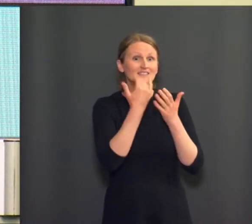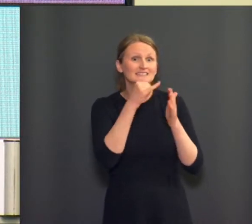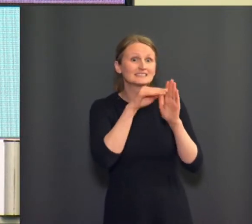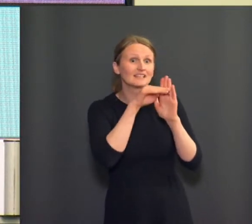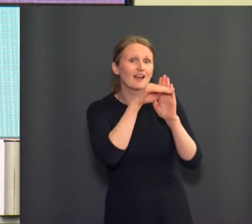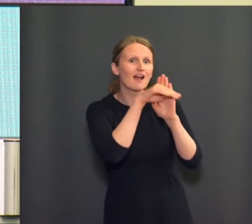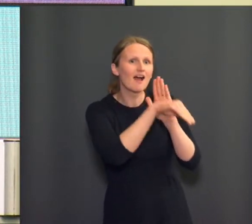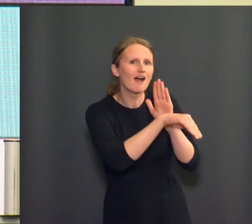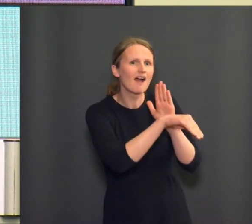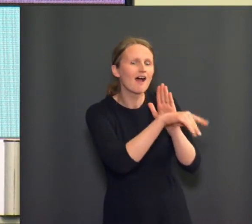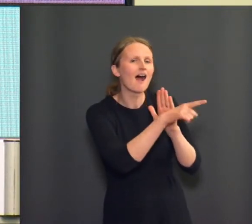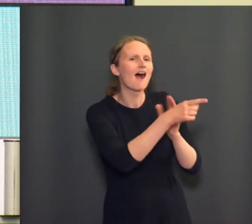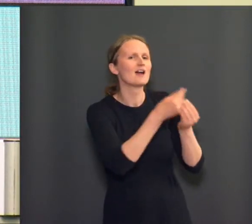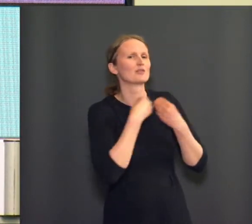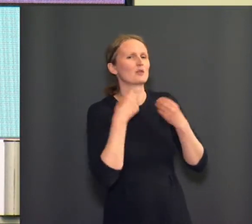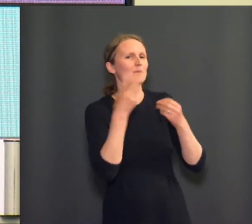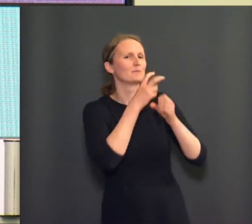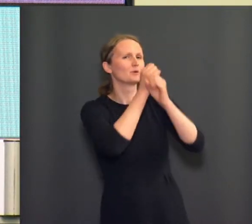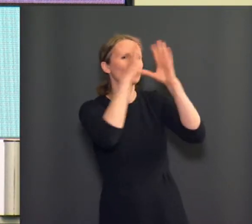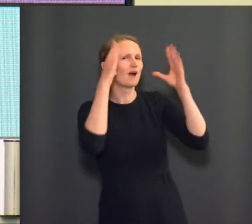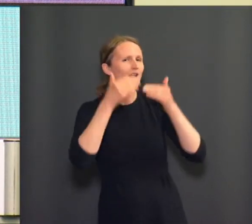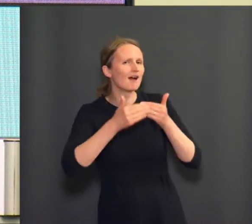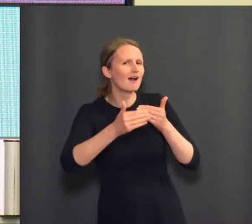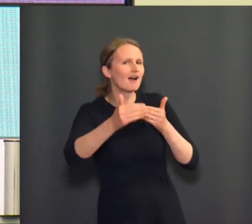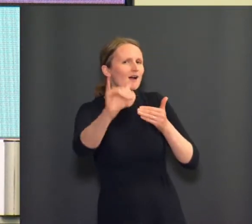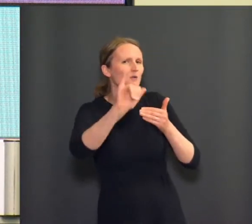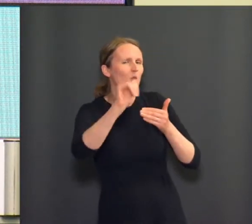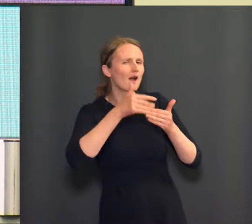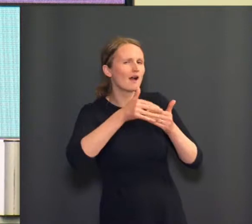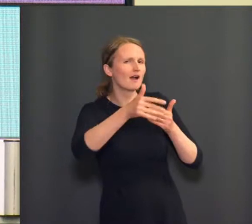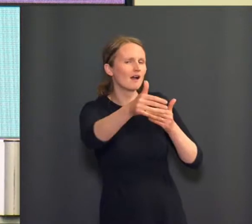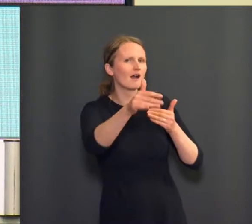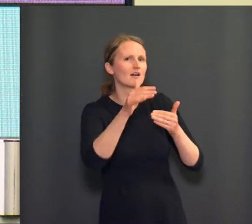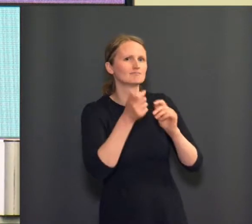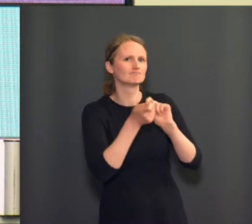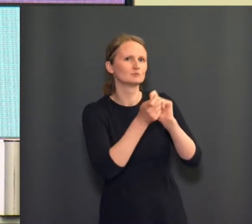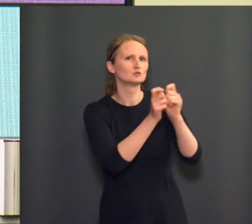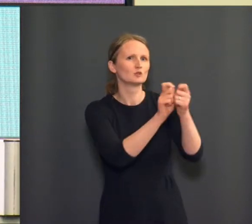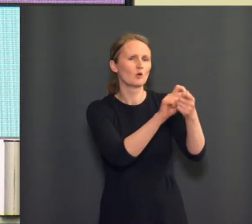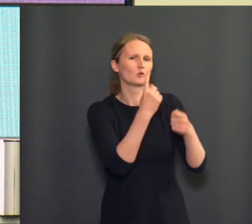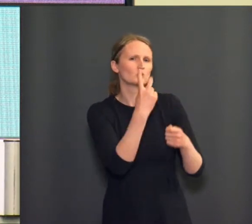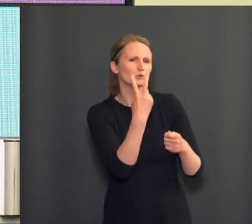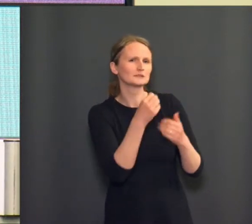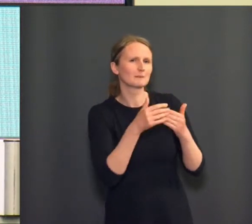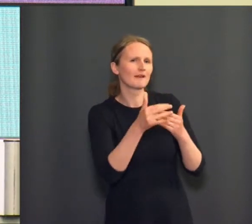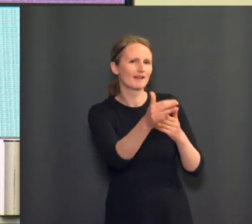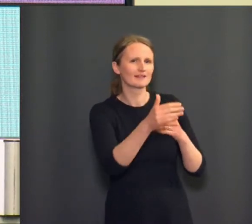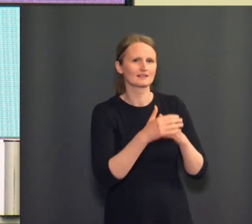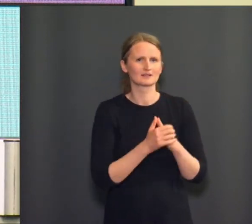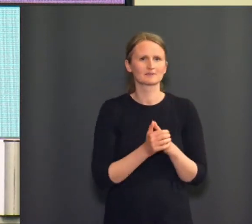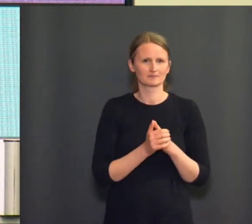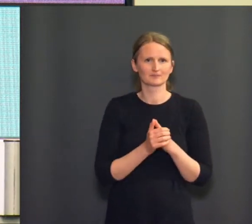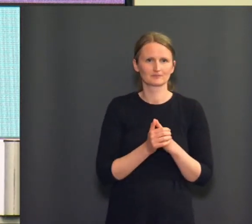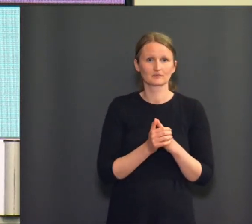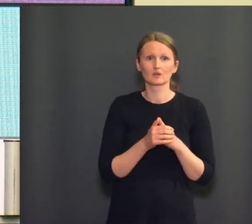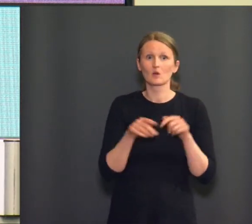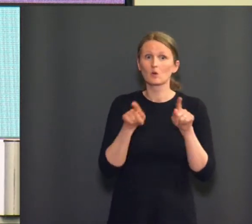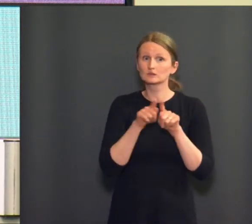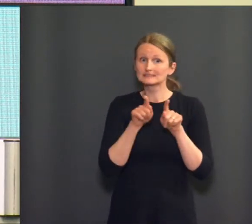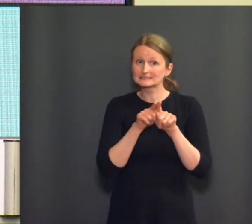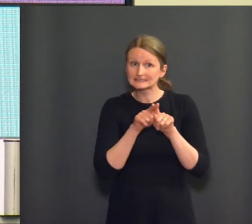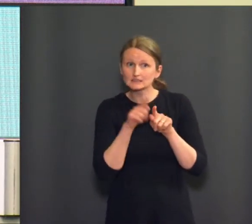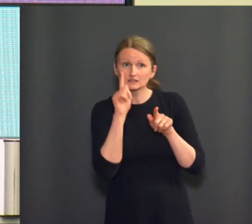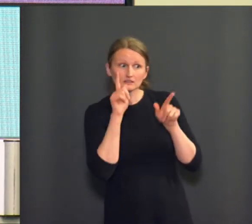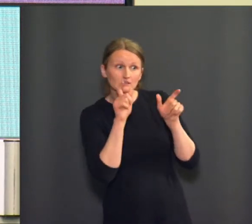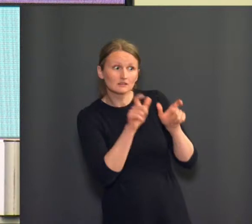santé. Par contre, à l'inverse, le taux de contamination, qui va, lui, se modifier le premier, lorsqu'il